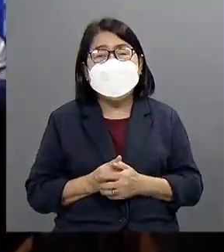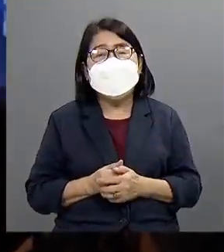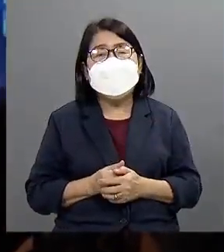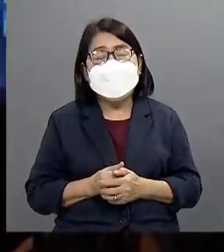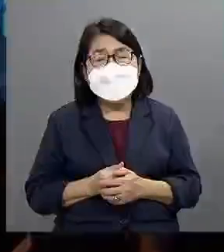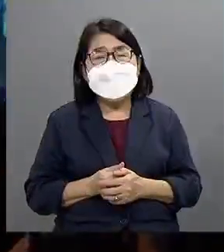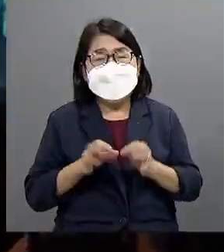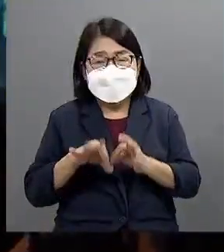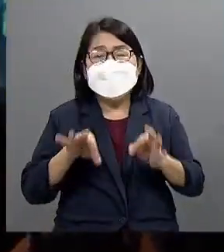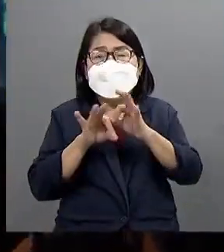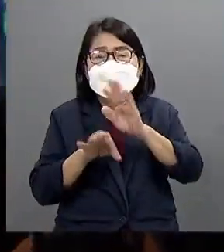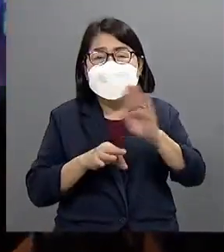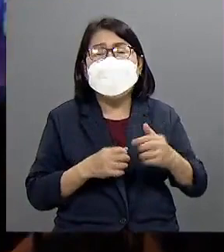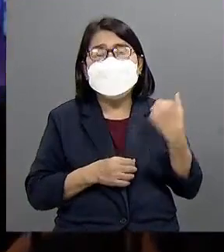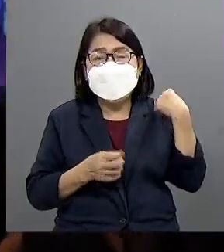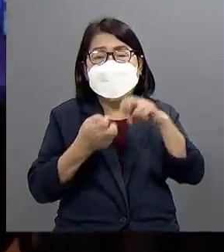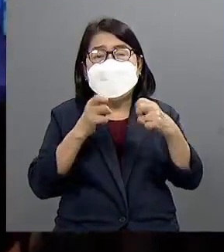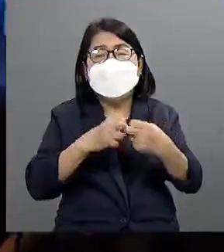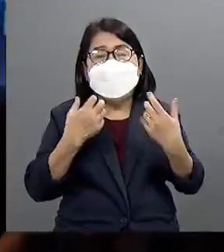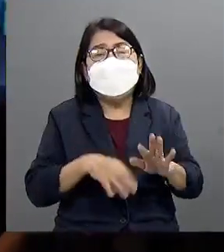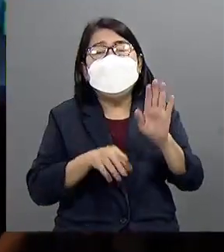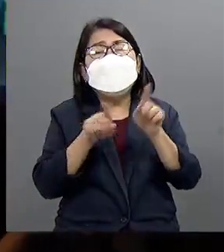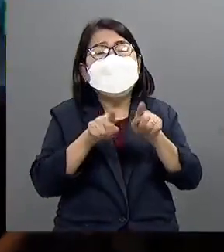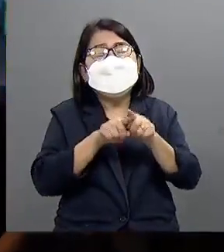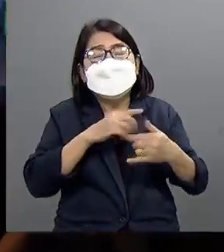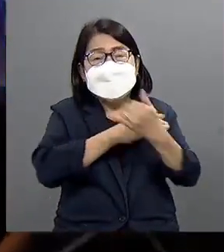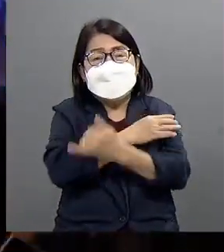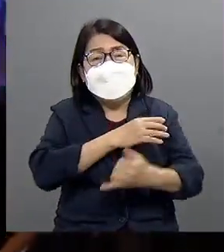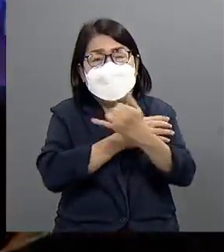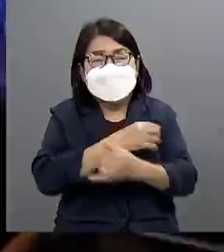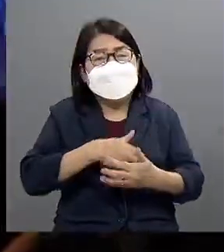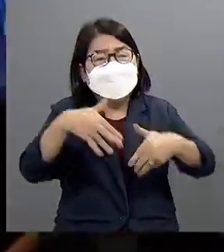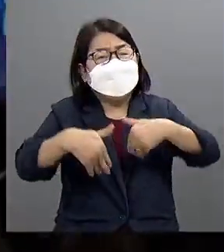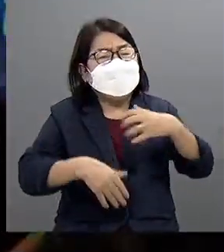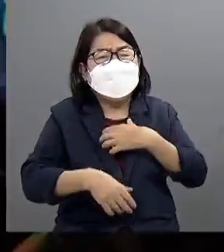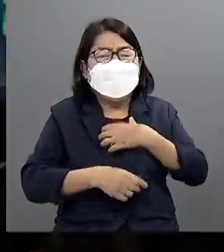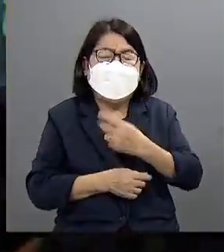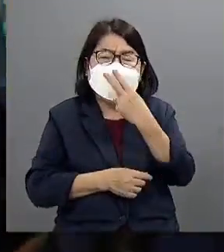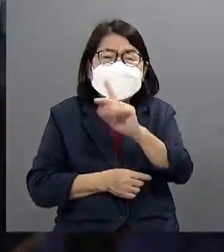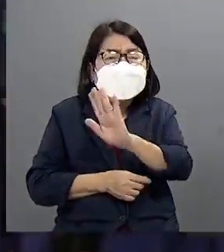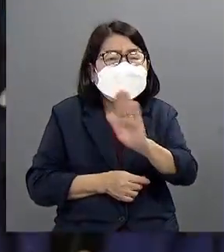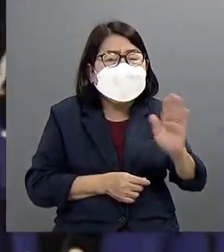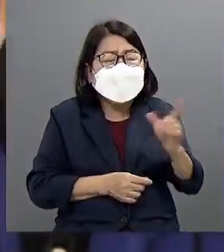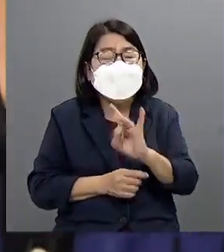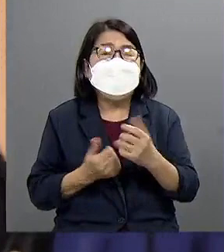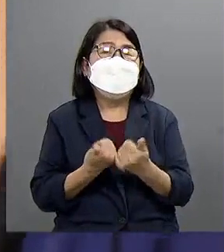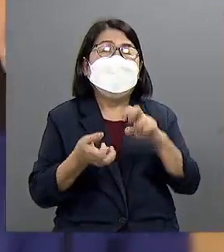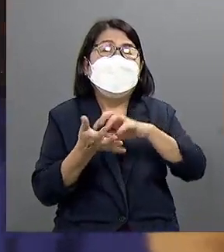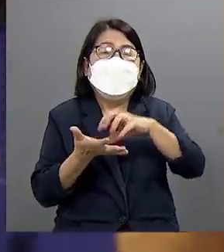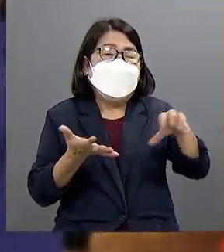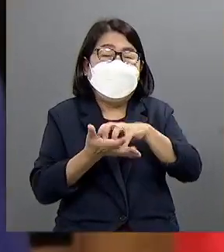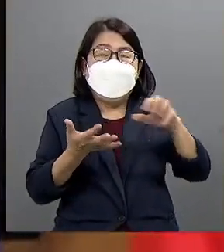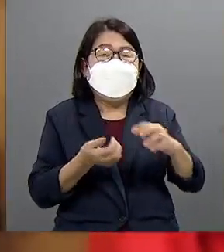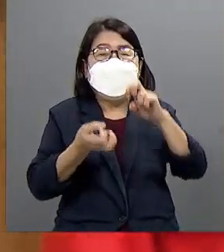ราะว่าเคยมีกรณีเช่นในต่างประเทศค่ะที่แฟนคลับก็อยากจะมีส่วนร่วมในทุกโมเมนต์จนกระทบกับความปลอดภัยของตัวไอดอลมา